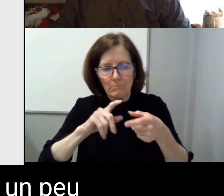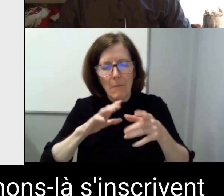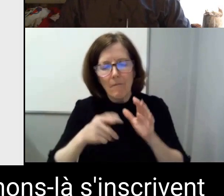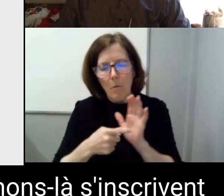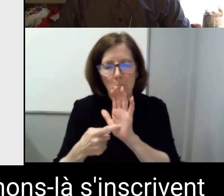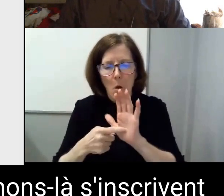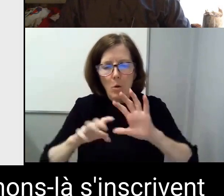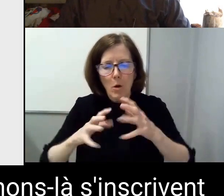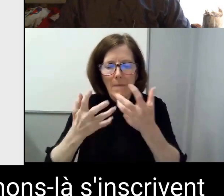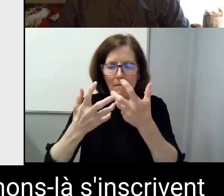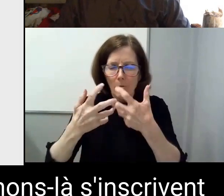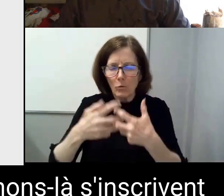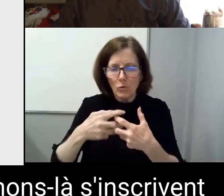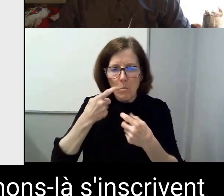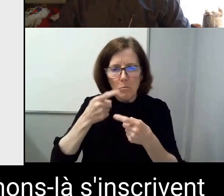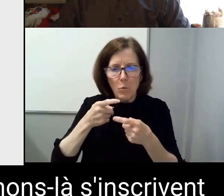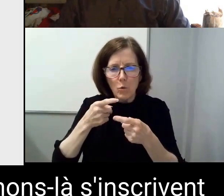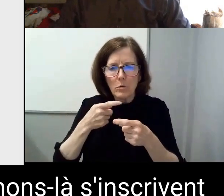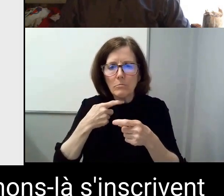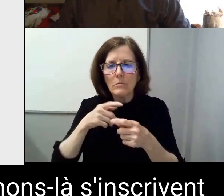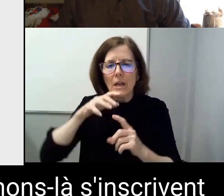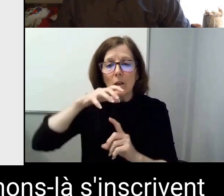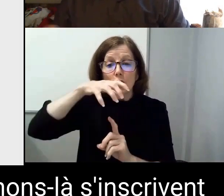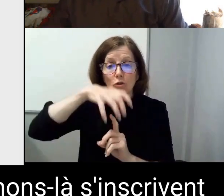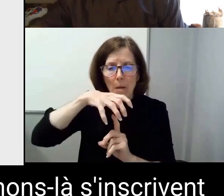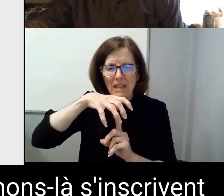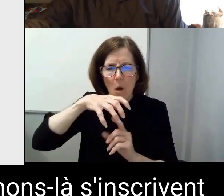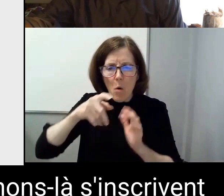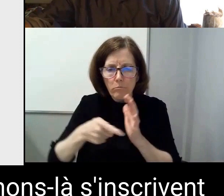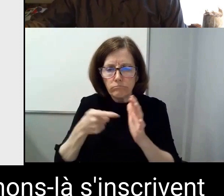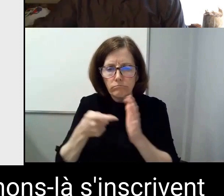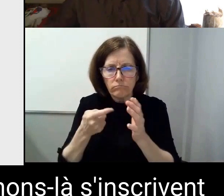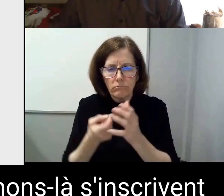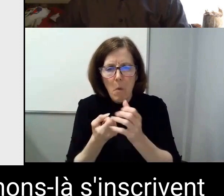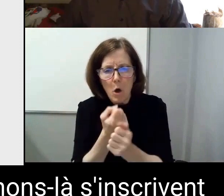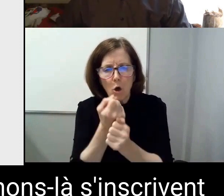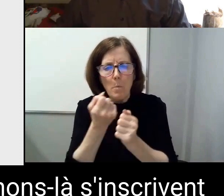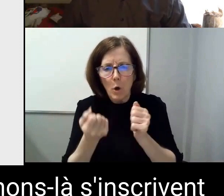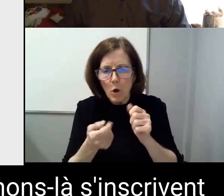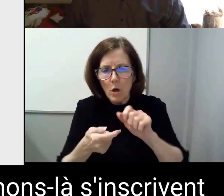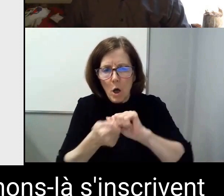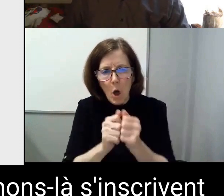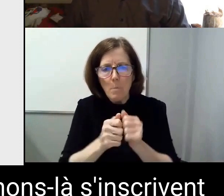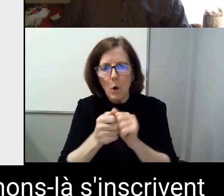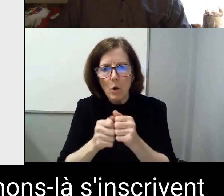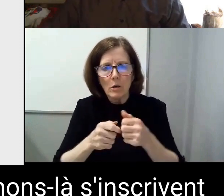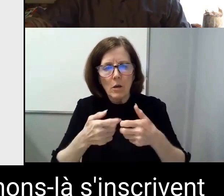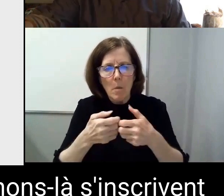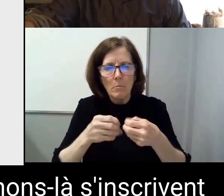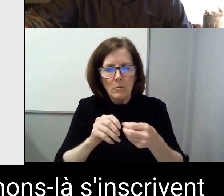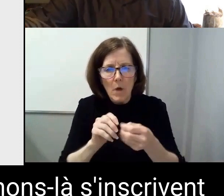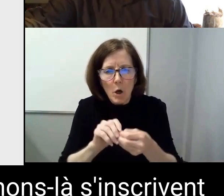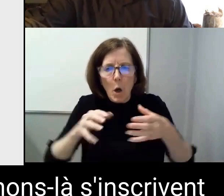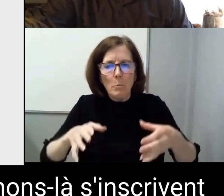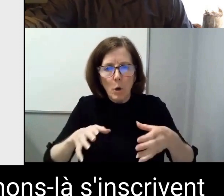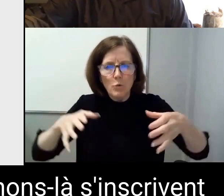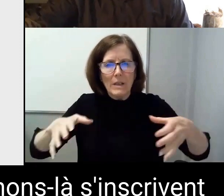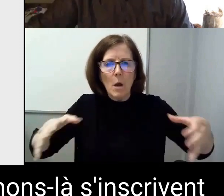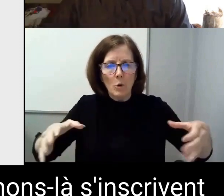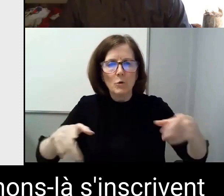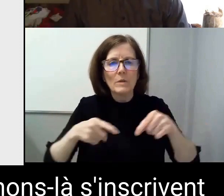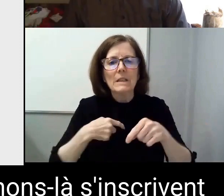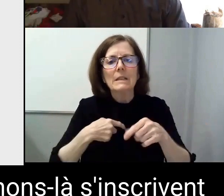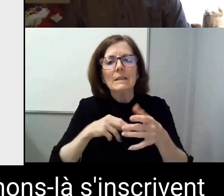des champignons, mais aussi comment ces champignons-là s'inscrivent dans une série de relations avec l'environnement.